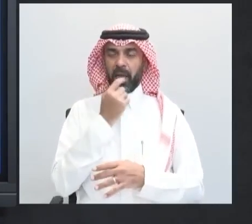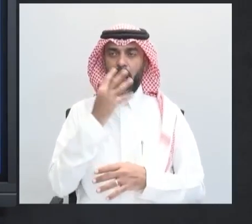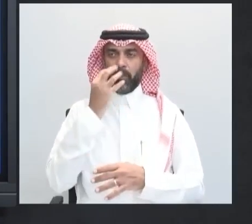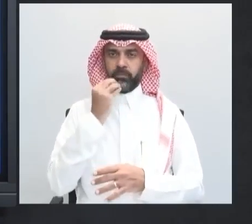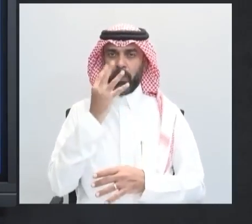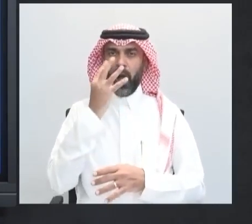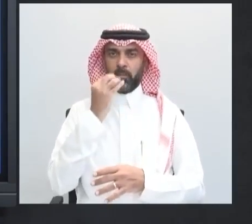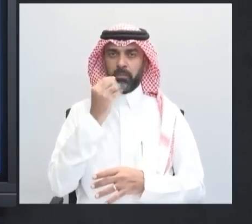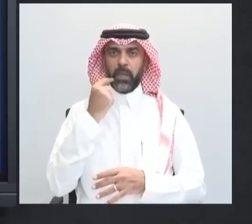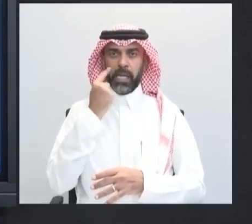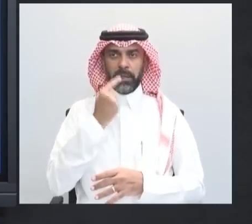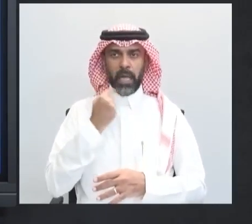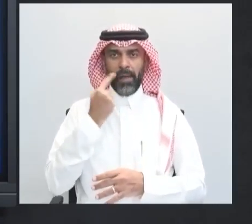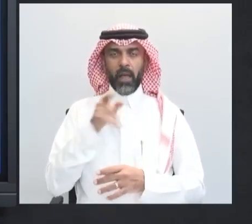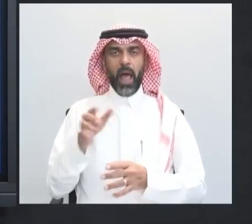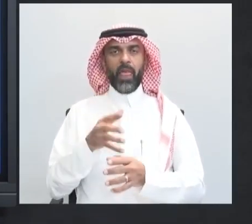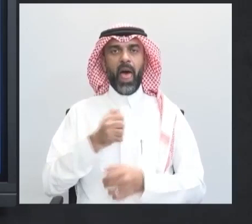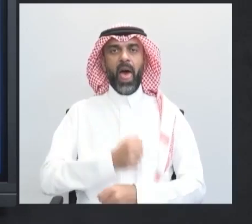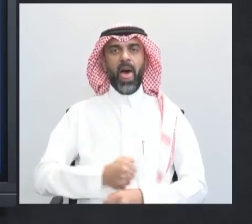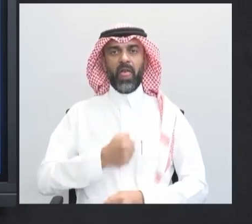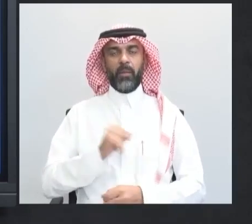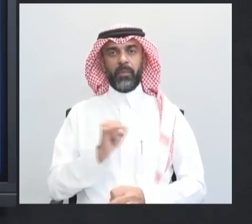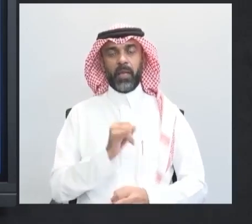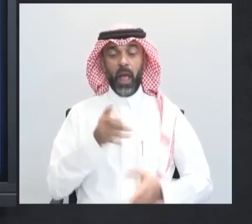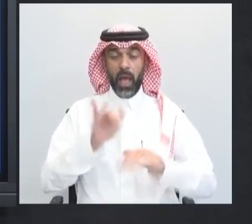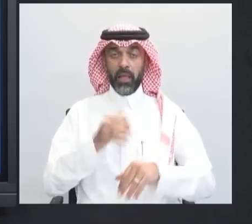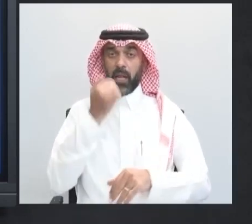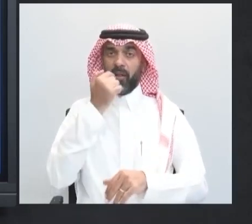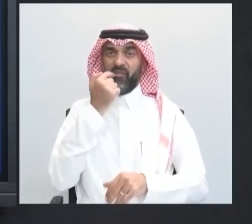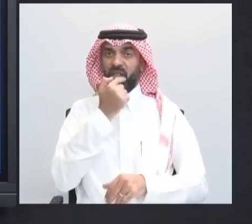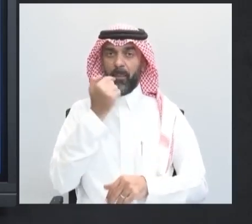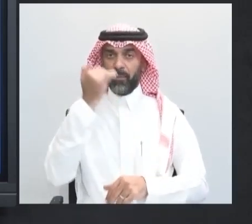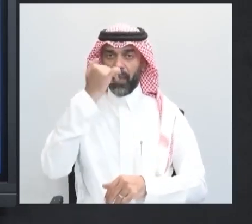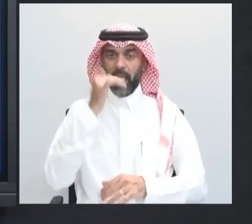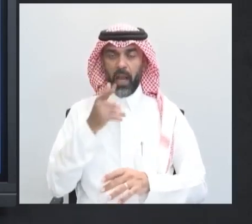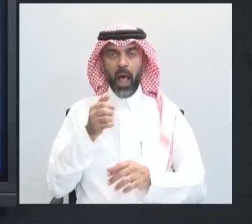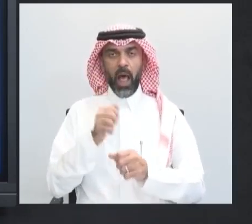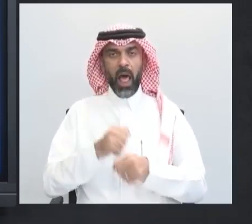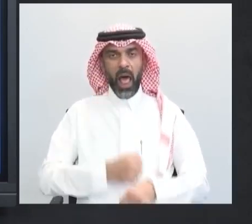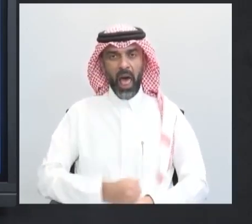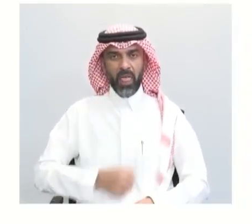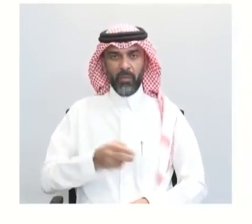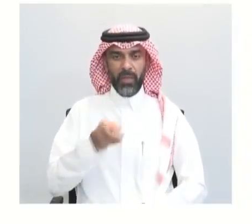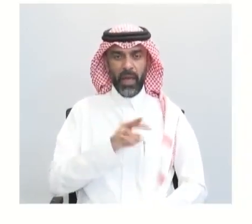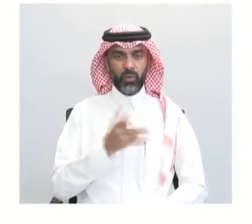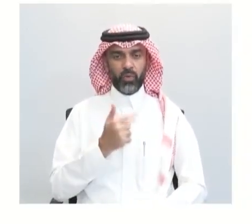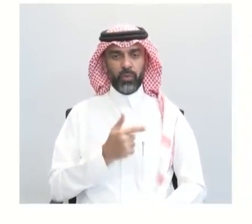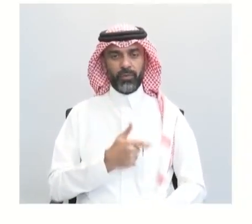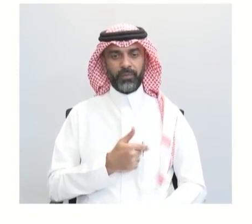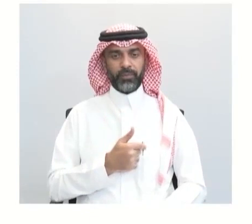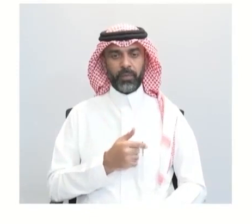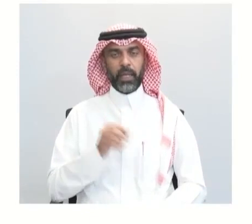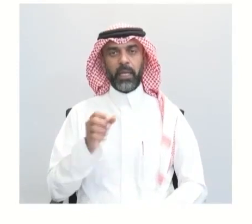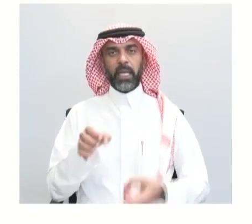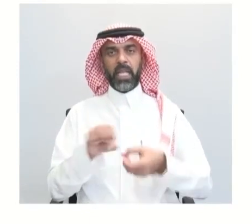الحركه نسميه هضم ميكانيكي كذلك في الفم هنالك هضم اخر هضم مختلف ويسمى الهضم